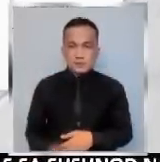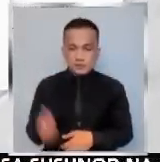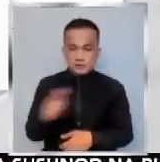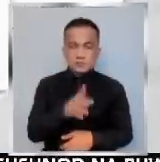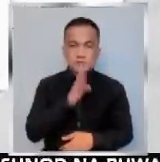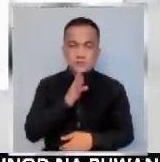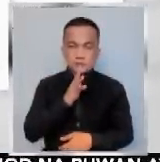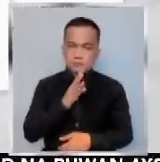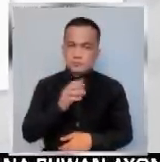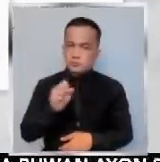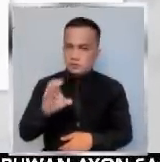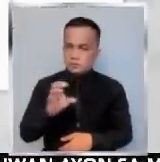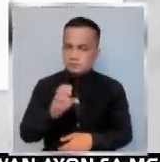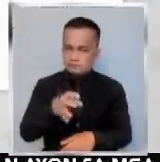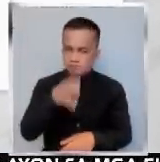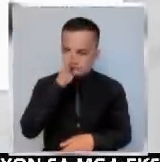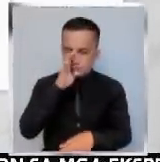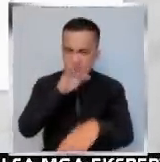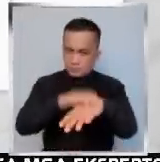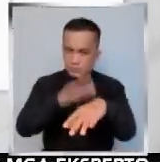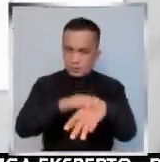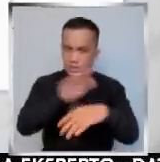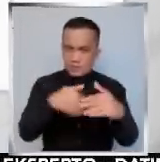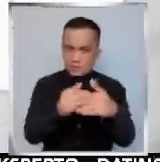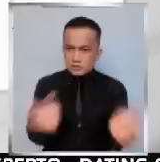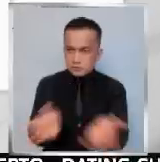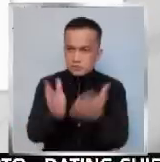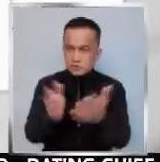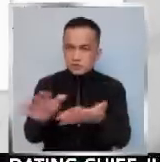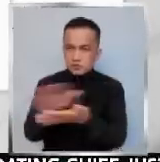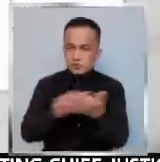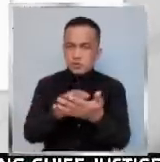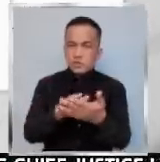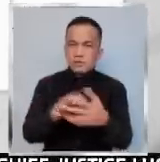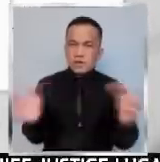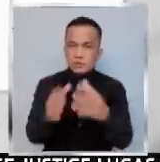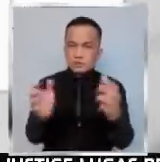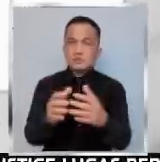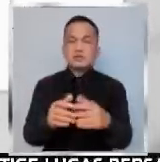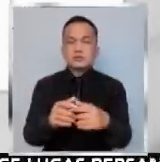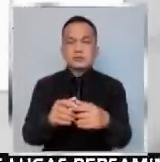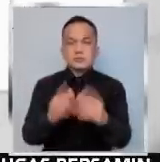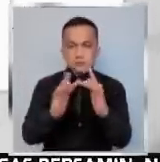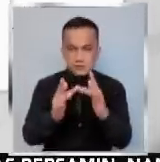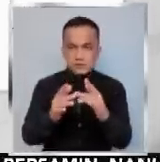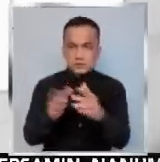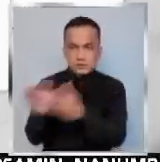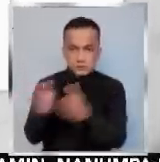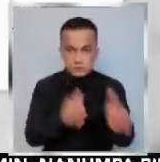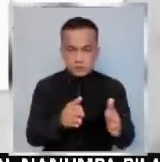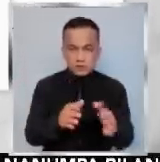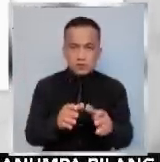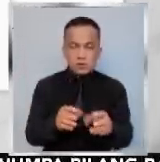korte ang lahat ng patuloy na nanghihikayat ng karahasan sa social media at iba pang mga paraan na naglalagay sa